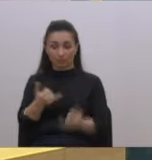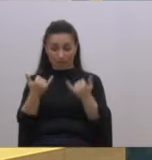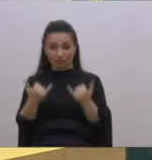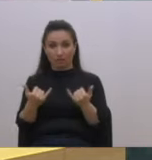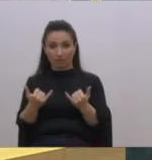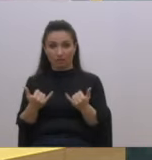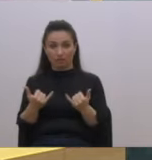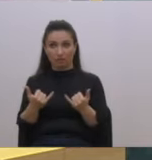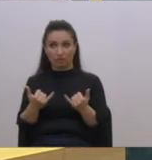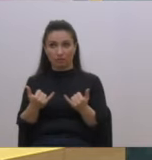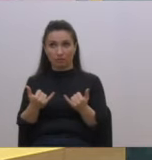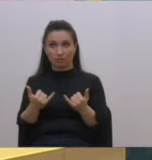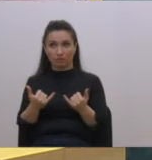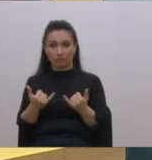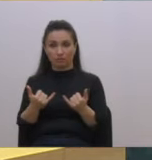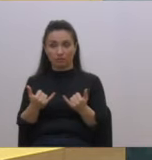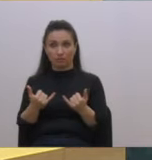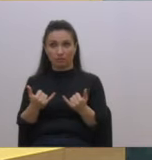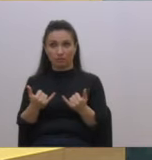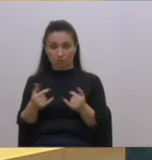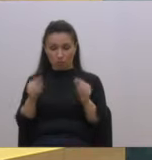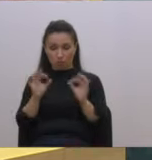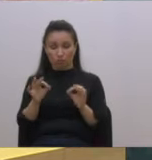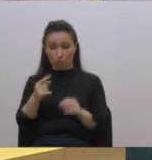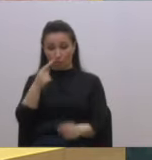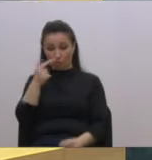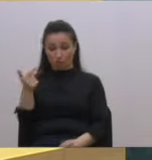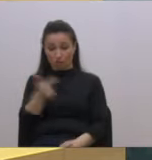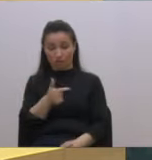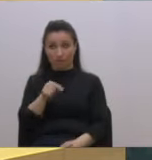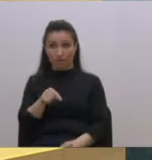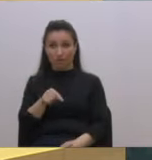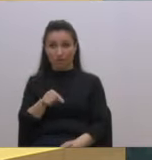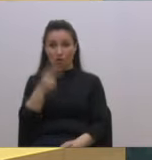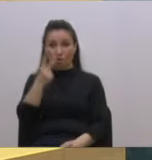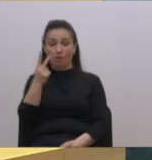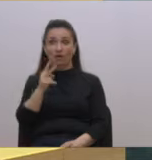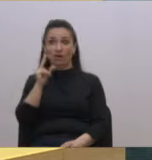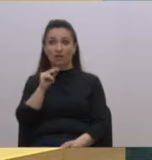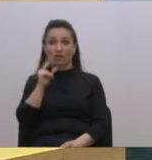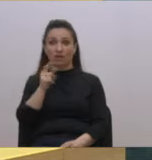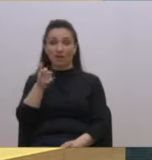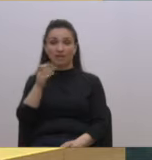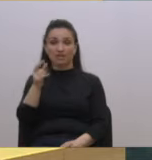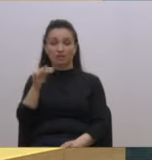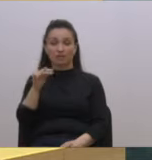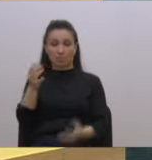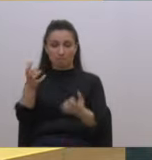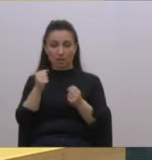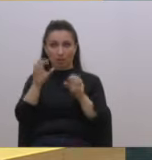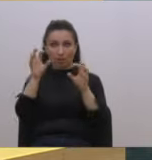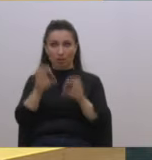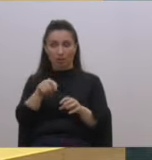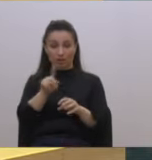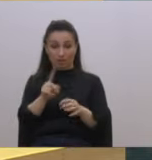დღეს მე ზუსტად ორი კვირის თავზე ორ რიცხვში ყირგიზეთმა მიიღო აი ეს კანონი, რასაც